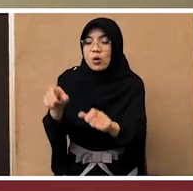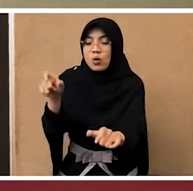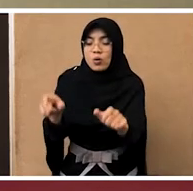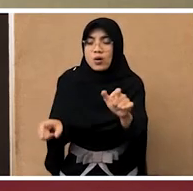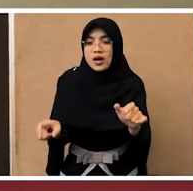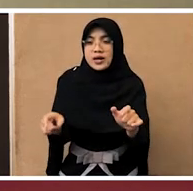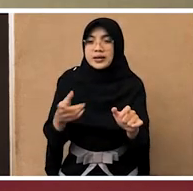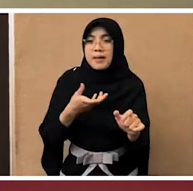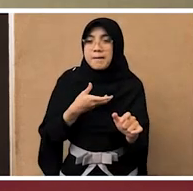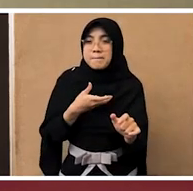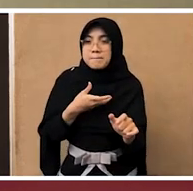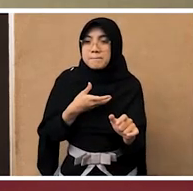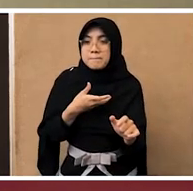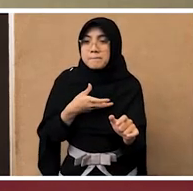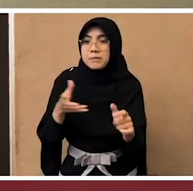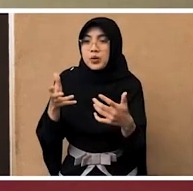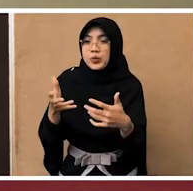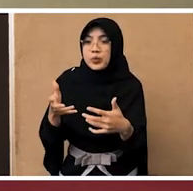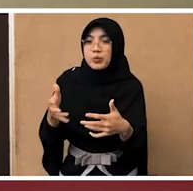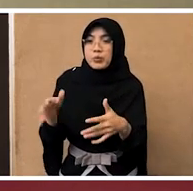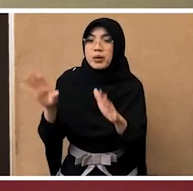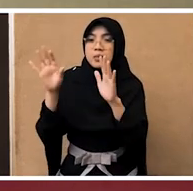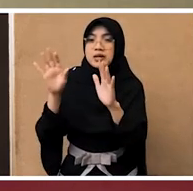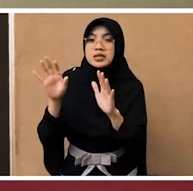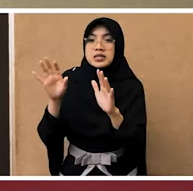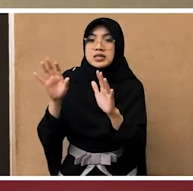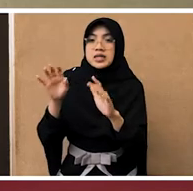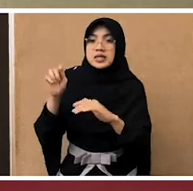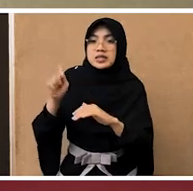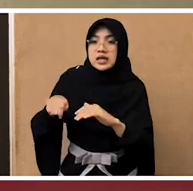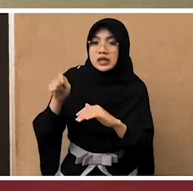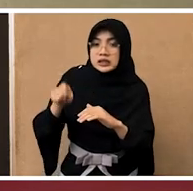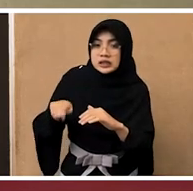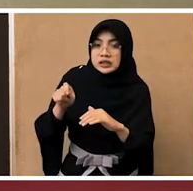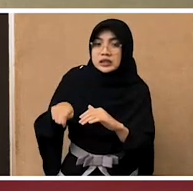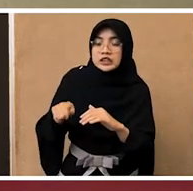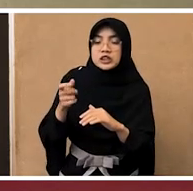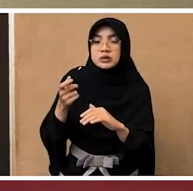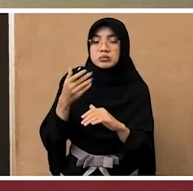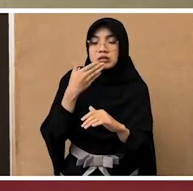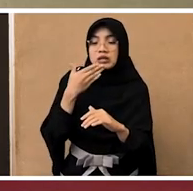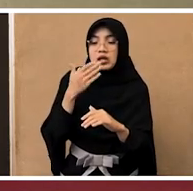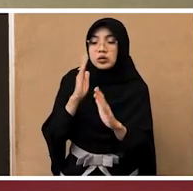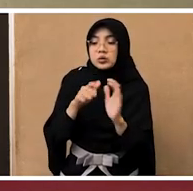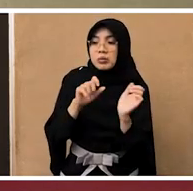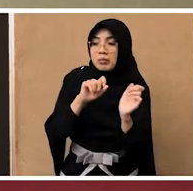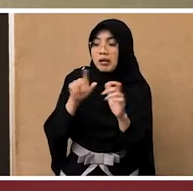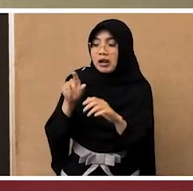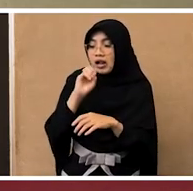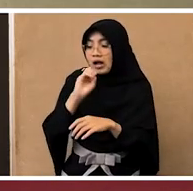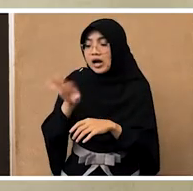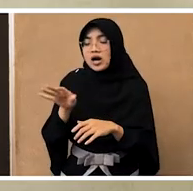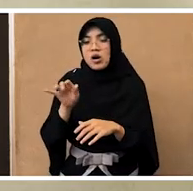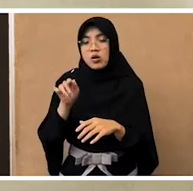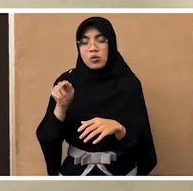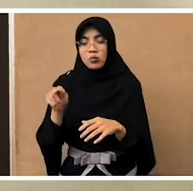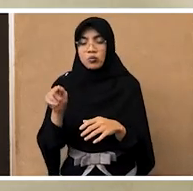ingin bebas dari sanksi hukum dia Lalu mengatakan bahwa